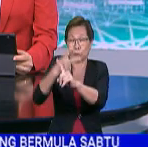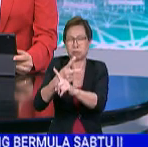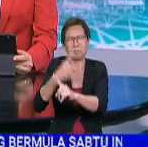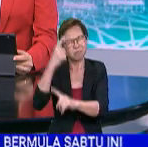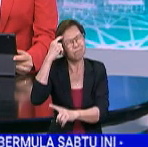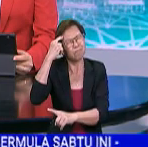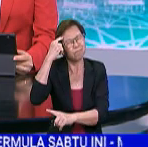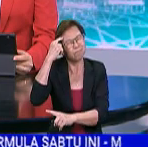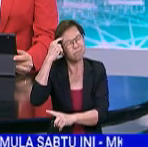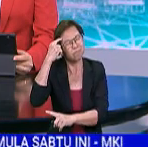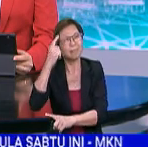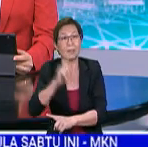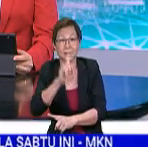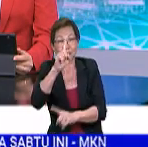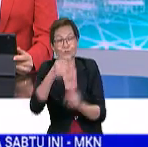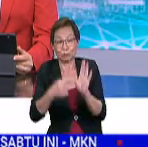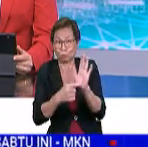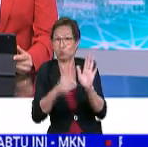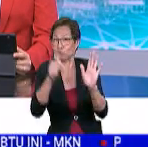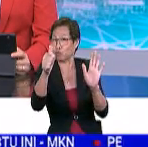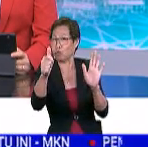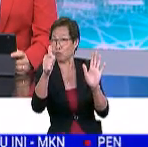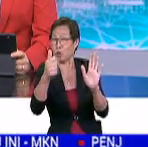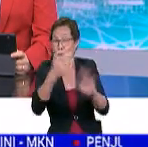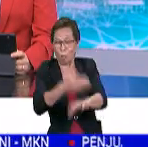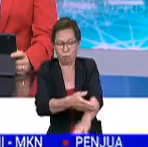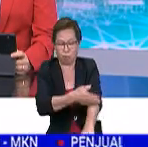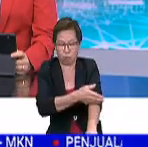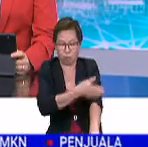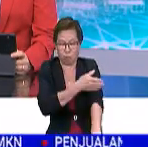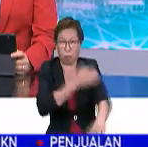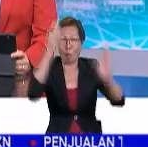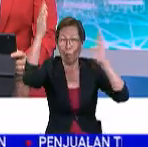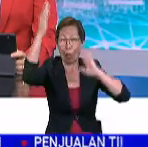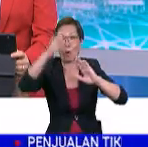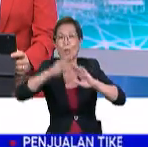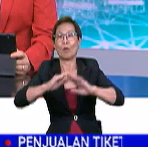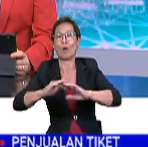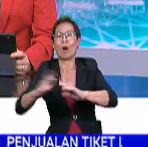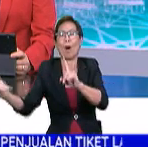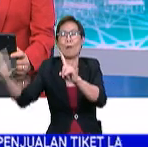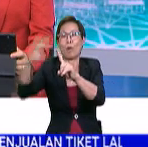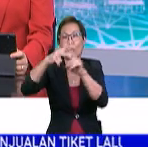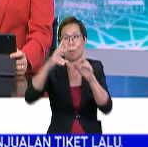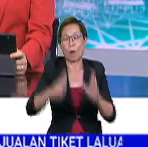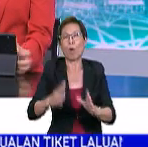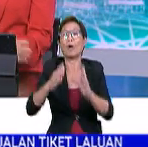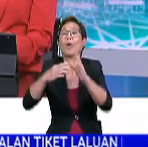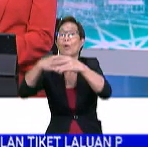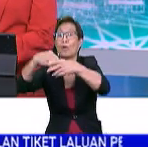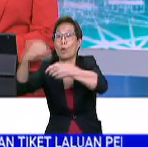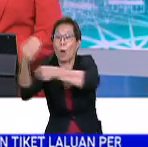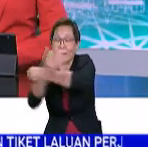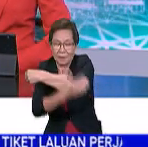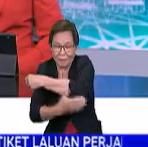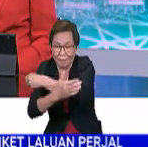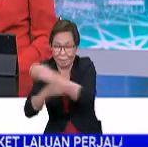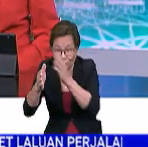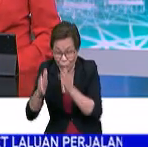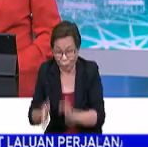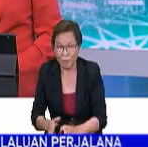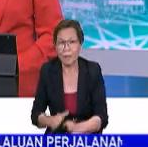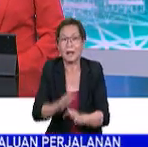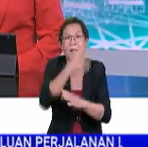kira itu sebenarnya satu petanda baik terhadap prestasi Malaysia di mata pemohon warga asing. Ya, sejak November tahun